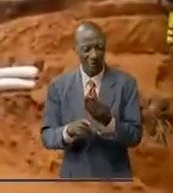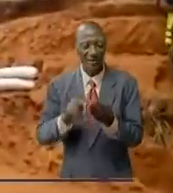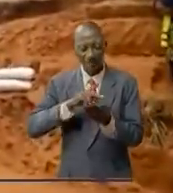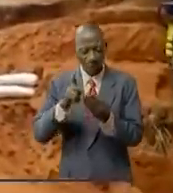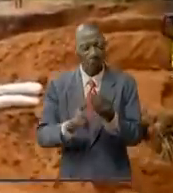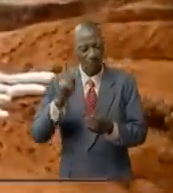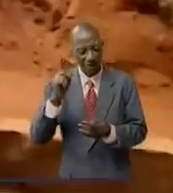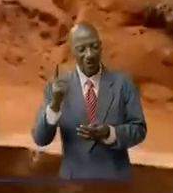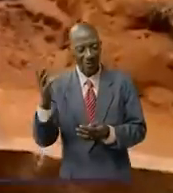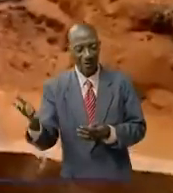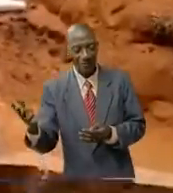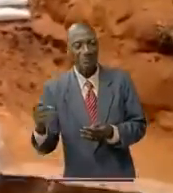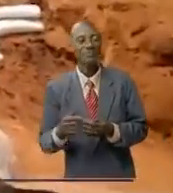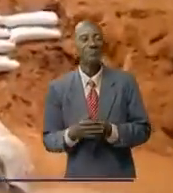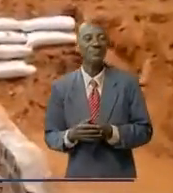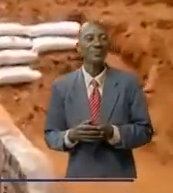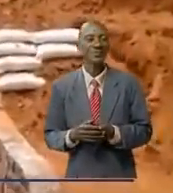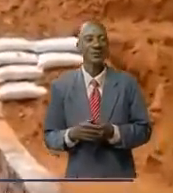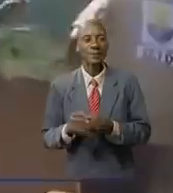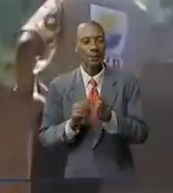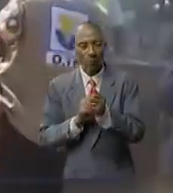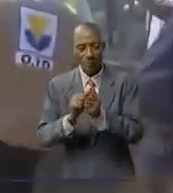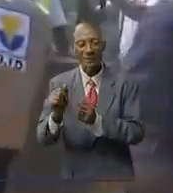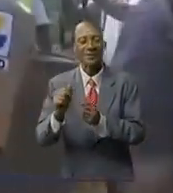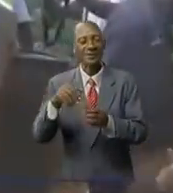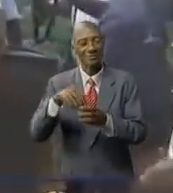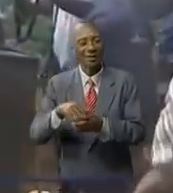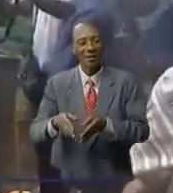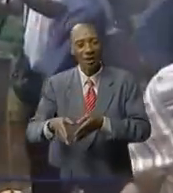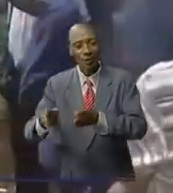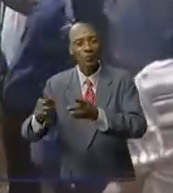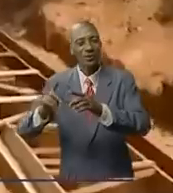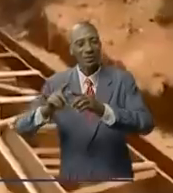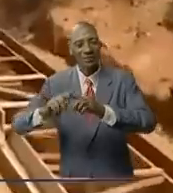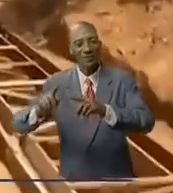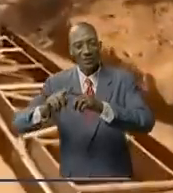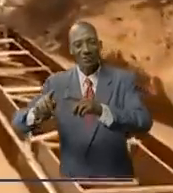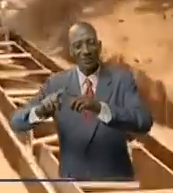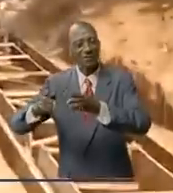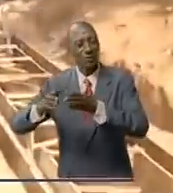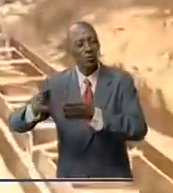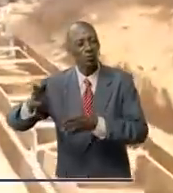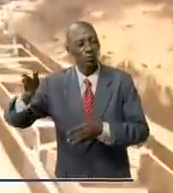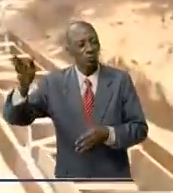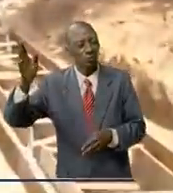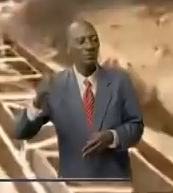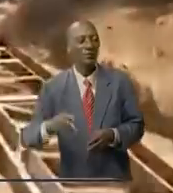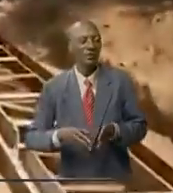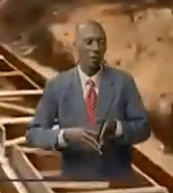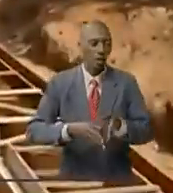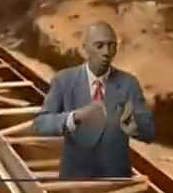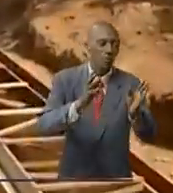en passant par SNCC, avenue Félix-Antoine Tshisekedi Tshilombo, avenue du dispensaire de